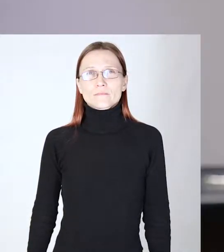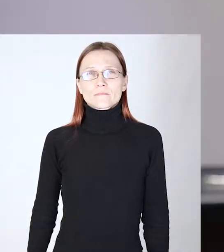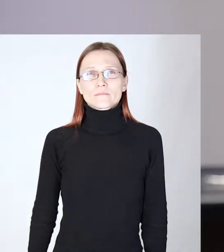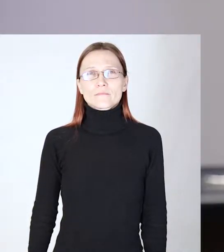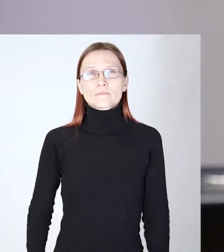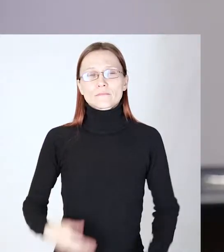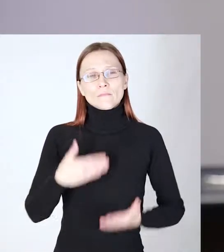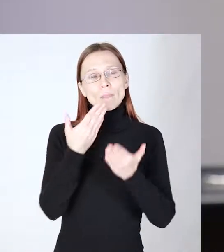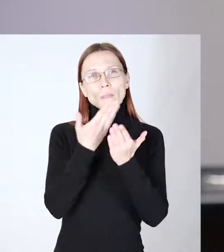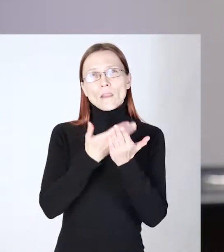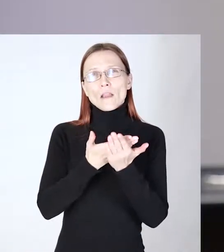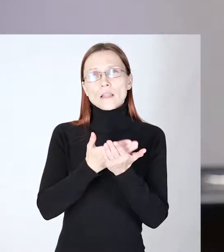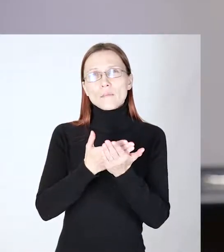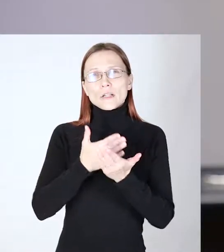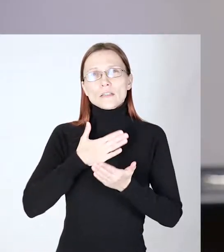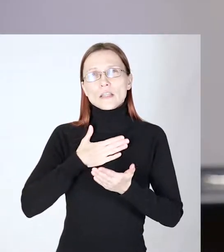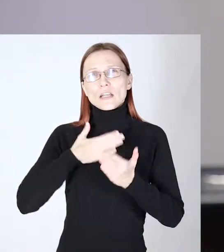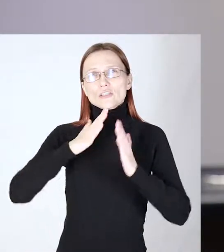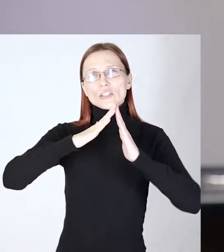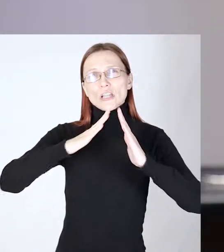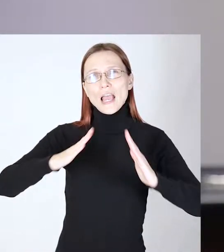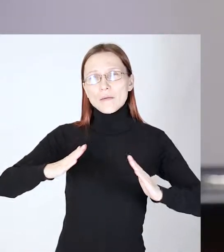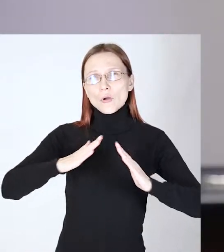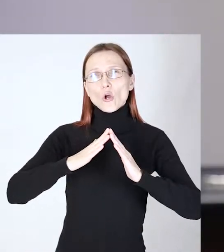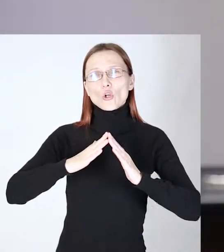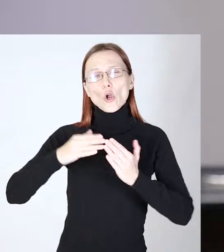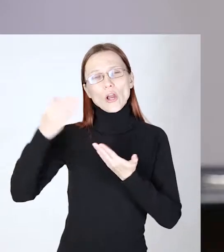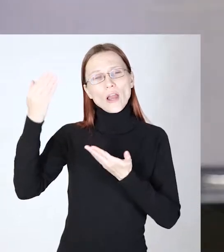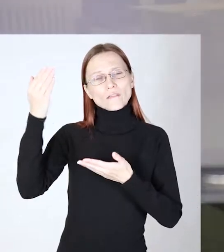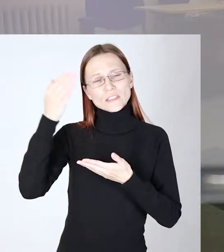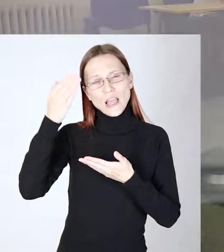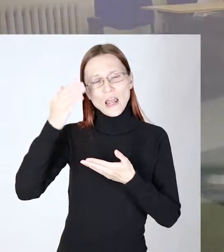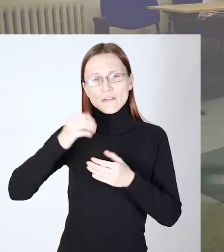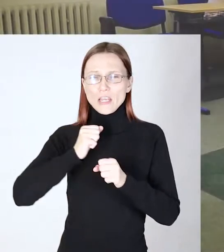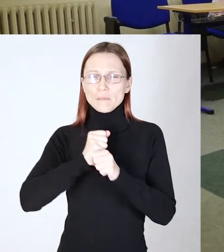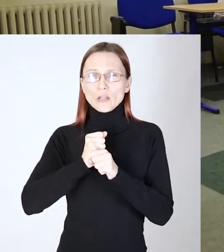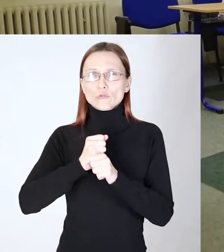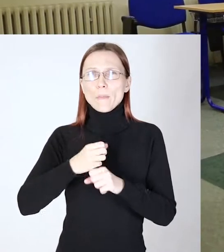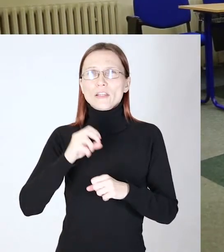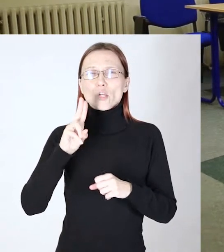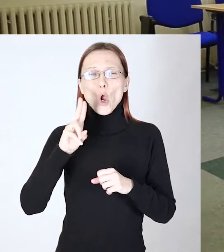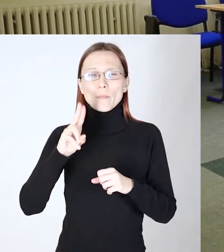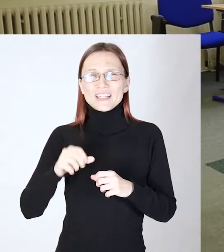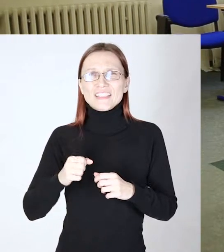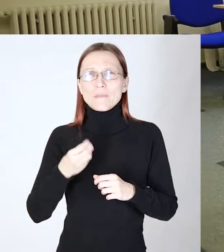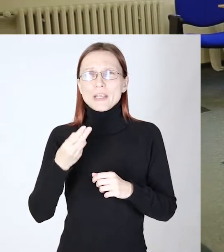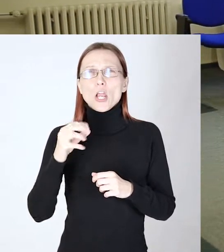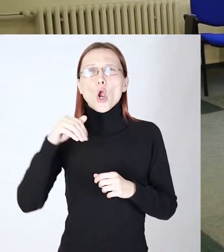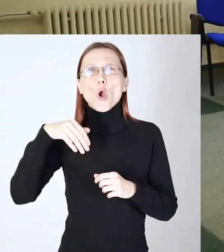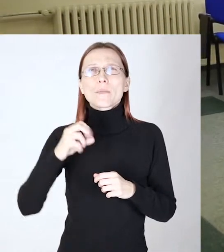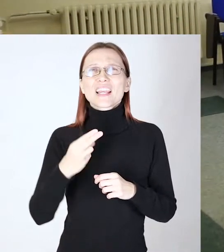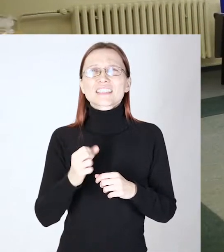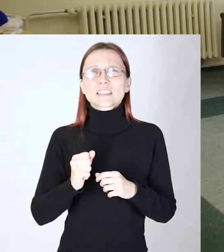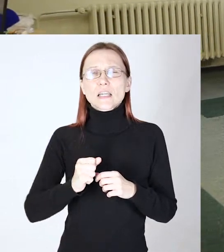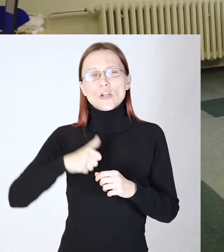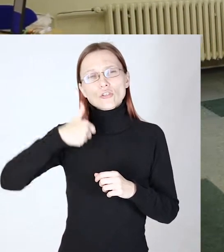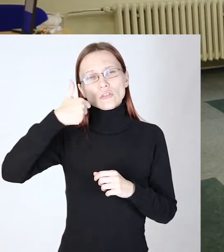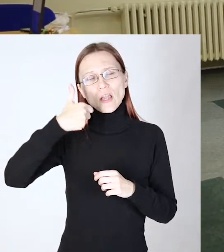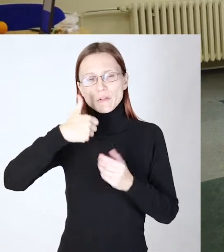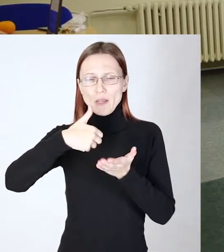Napríklad na našich táboroch alebo na našich vzdelávaniach pracujeme s komiksami. Dávame najprv deťom nákresliť